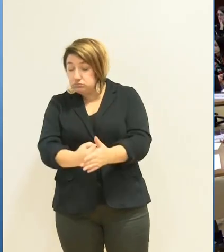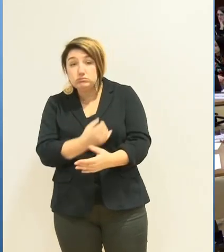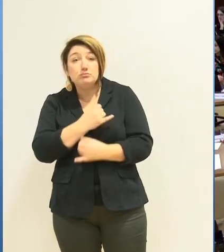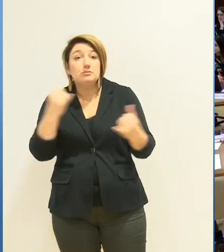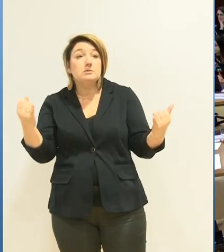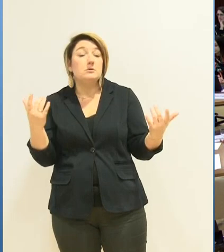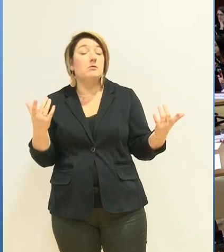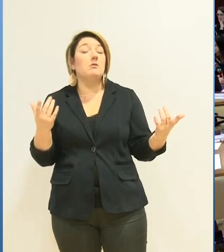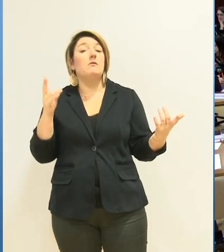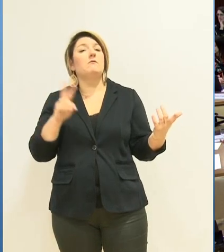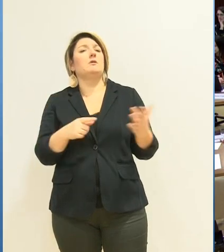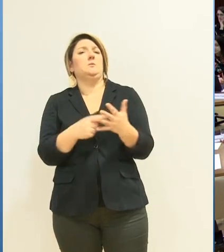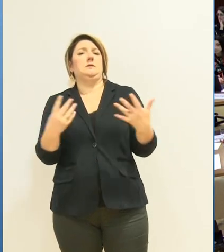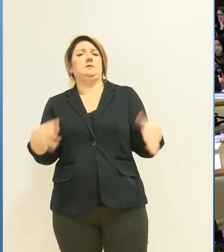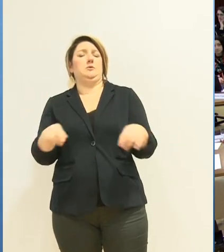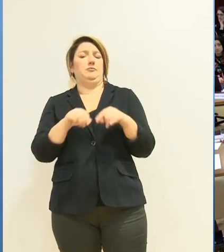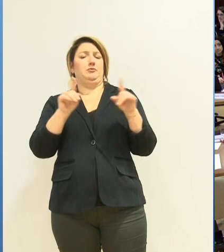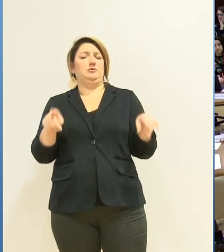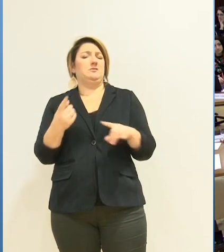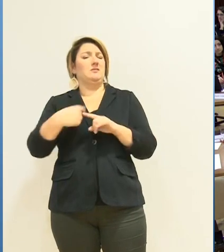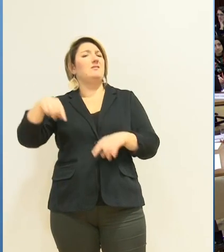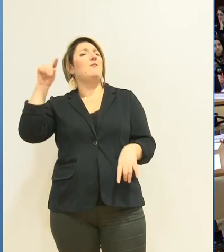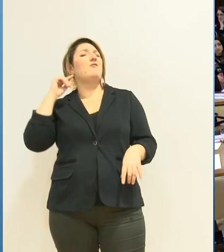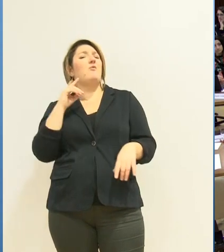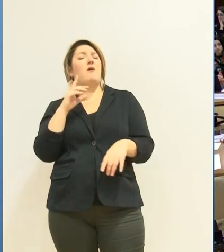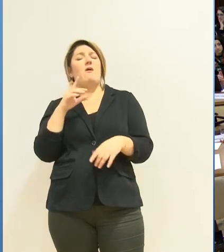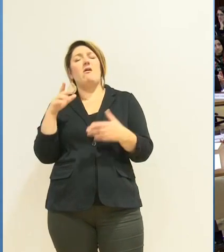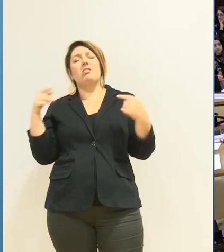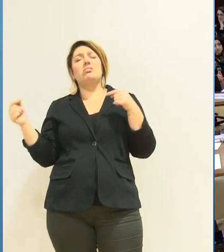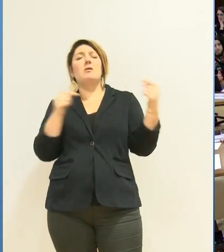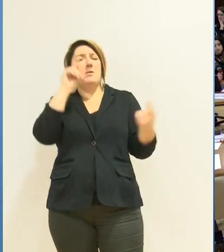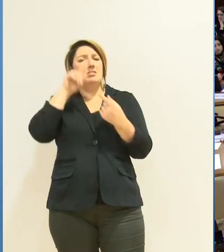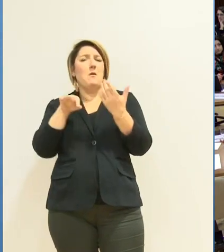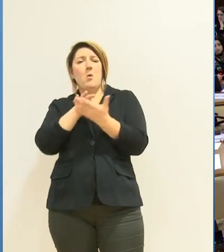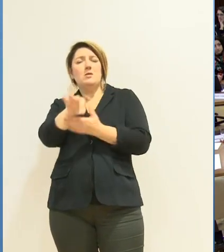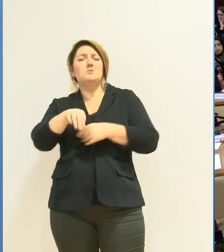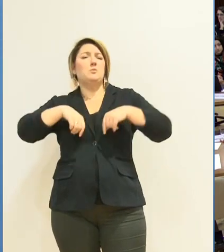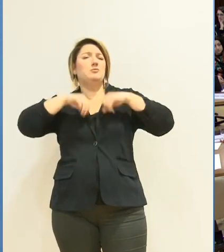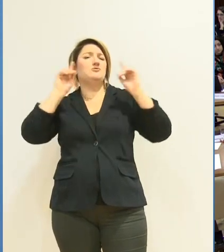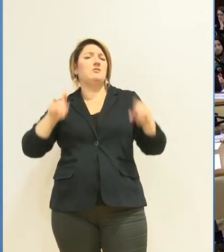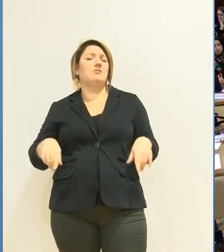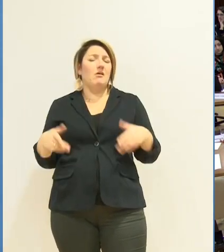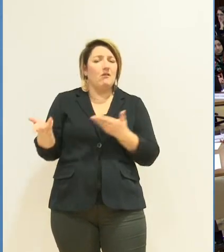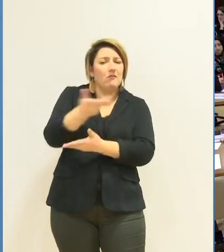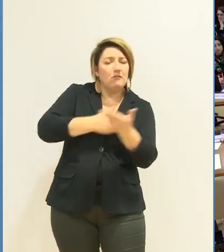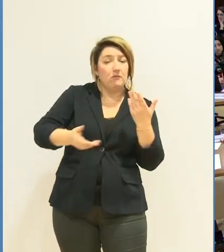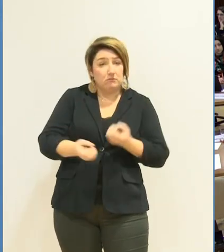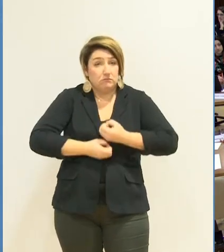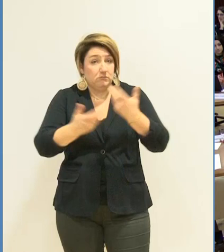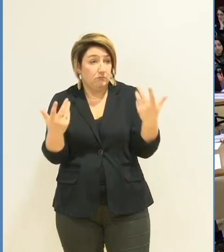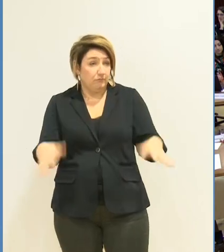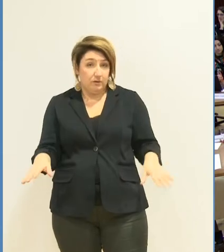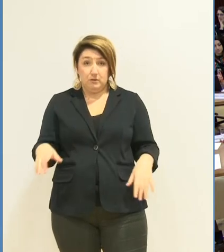2019 nous l'avions dit lors du précédent conseil portant sur le débat d'orientation budgétaire est manifestement place et encore une fois c'est le signe de l'austérité